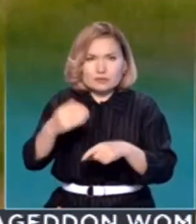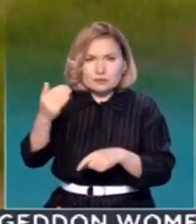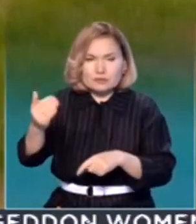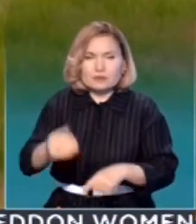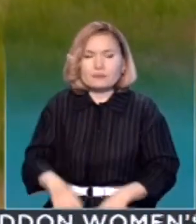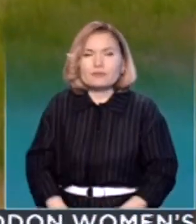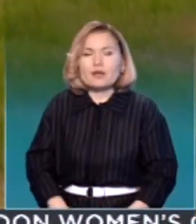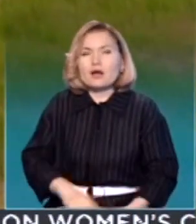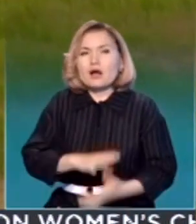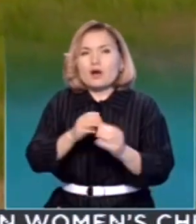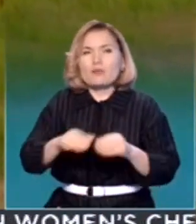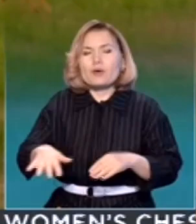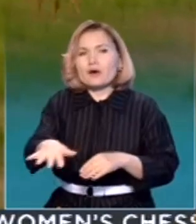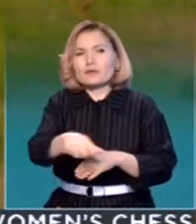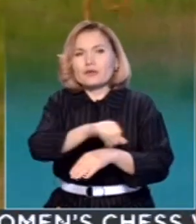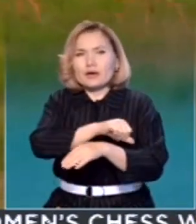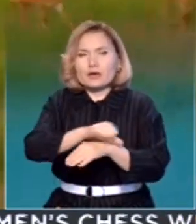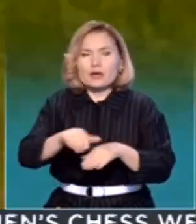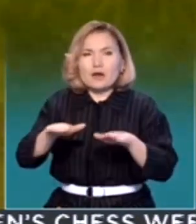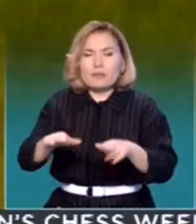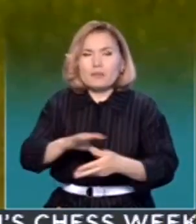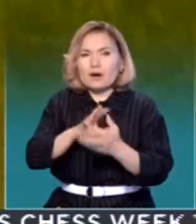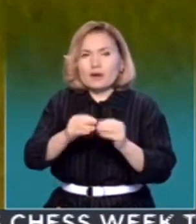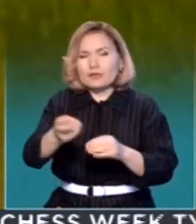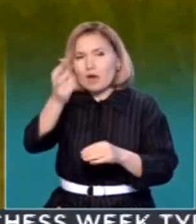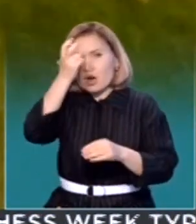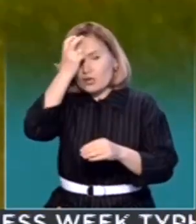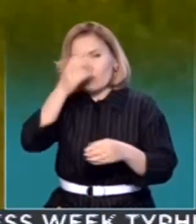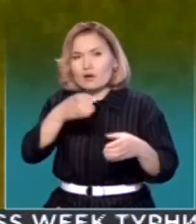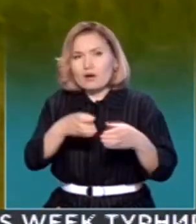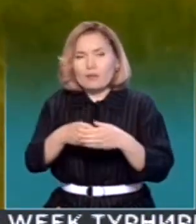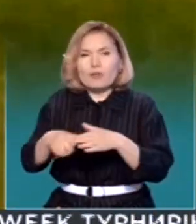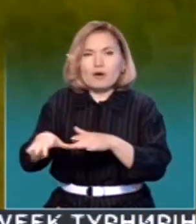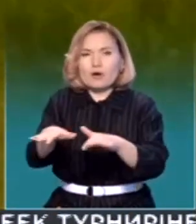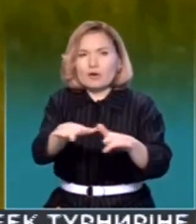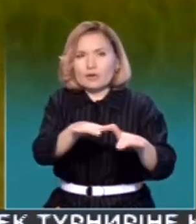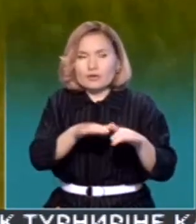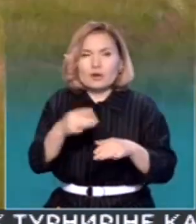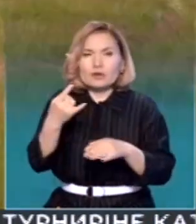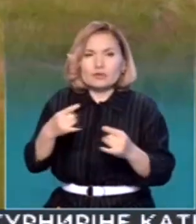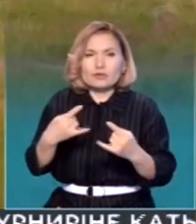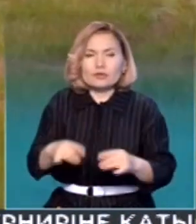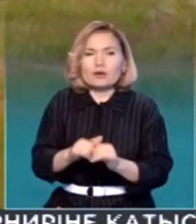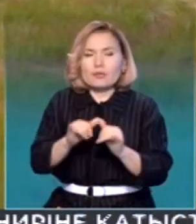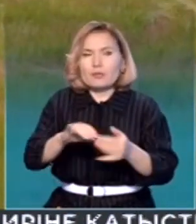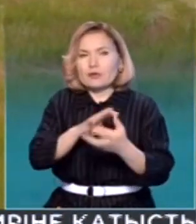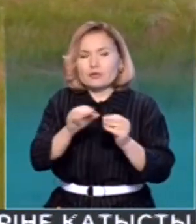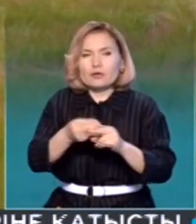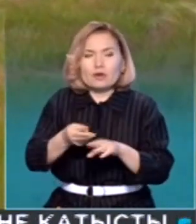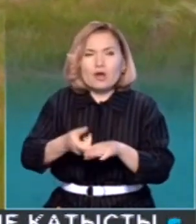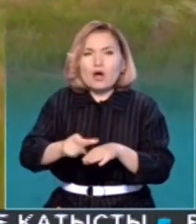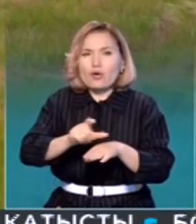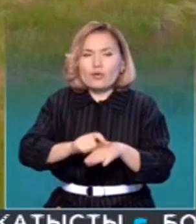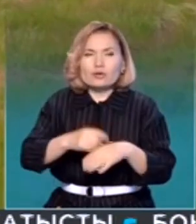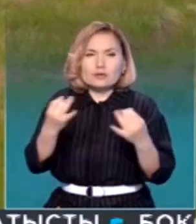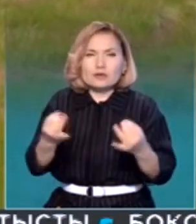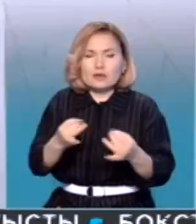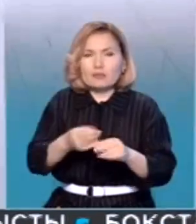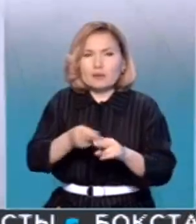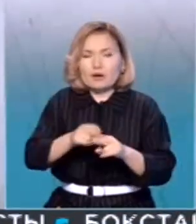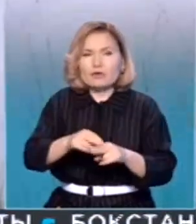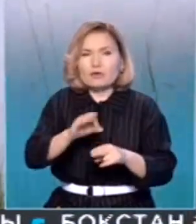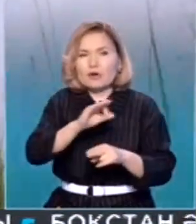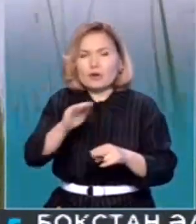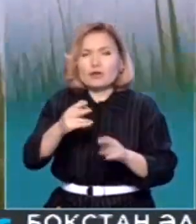Қазталов пен Жәнібек аудандарының шекаралас тұсында жөңкілген киік топ-топ болып төлдеп үйірімен жайылып жүр. Шетімен шегі жоқтай көрінеді. Былтырғы ресми